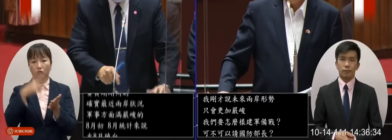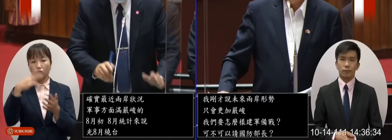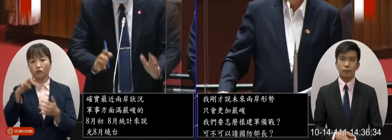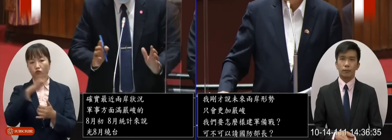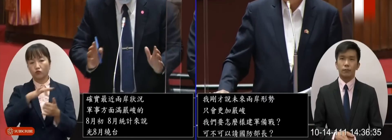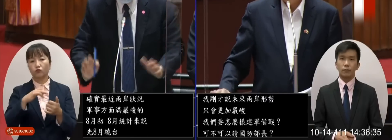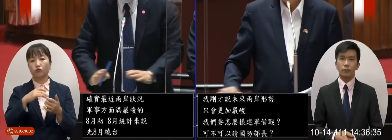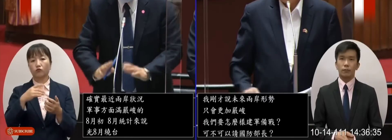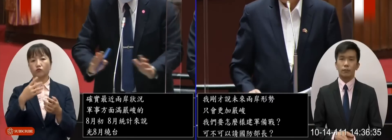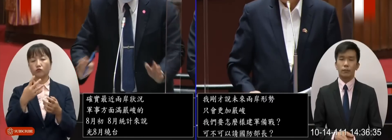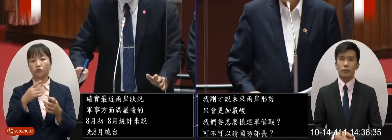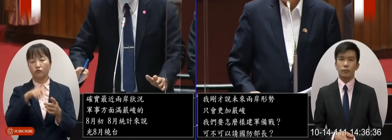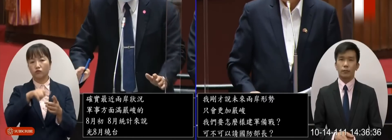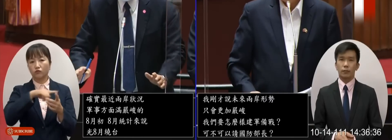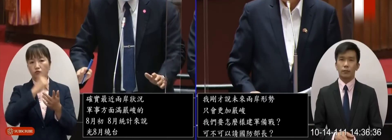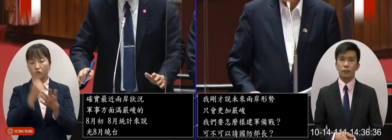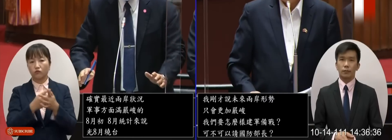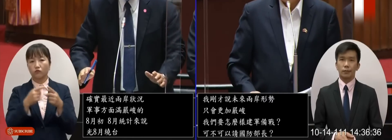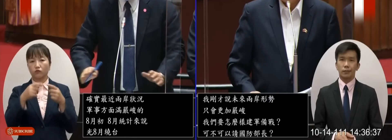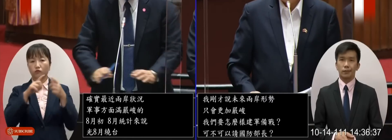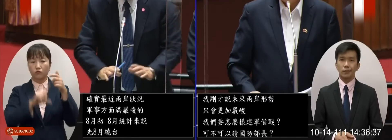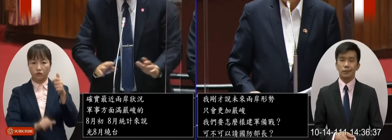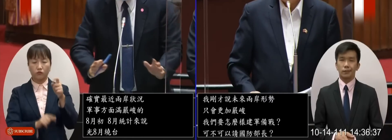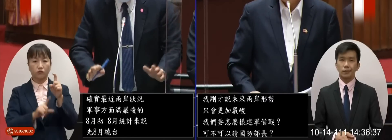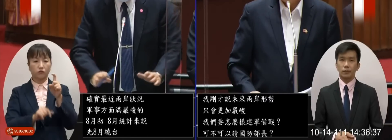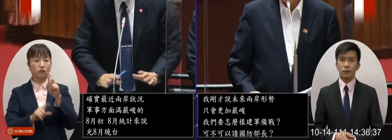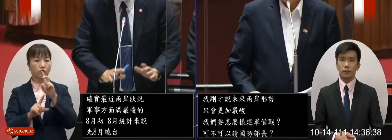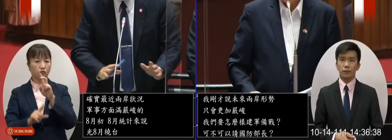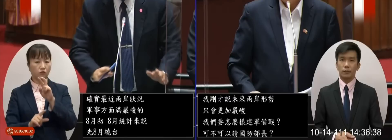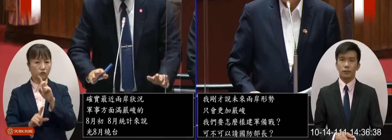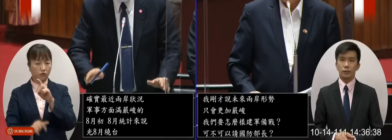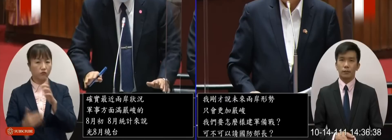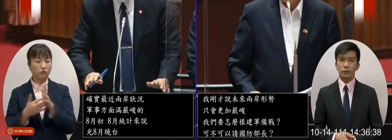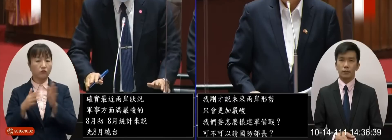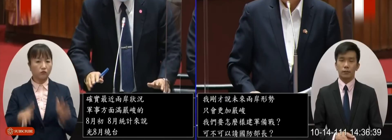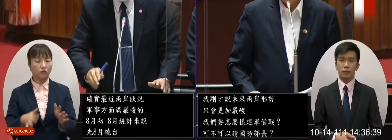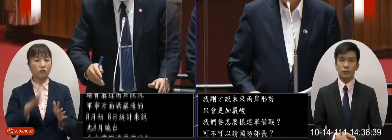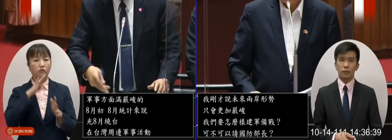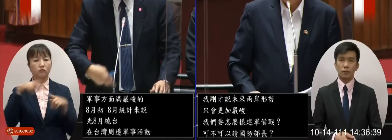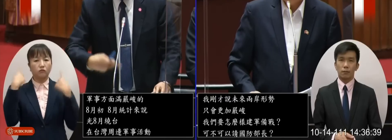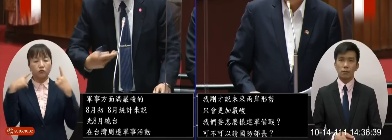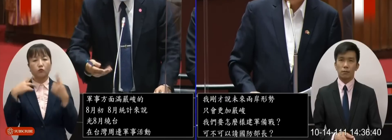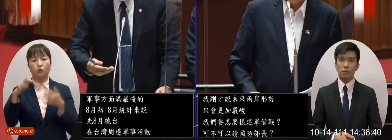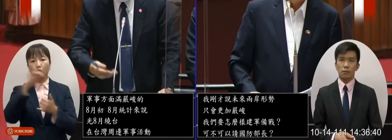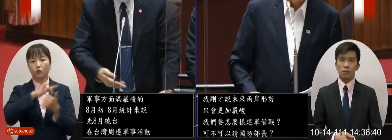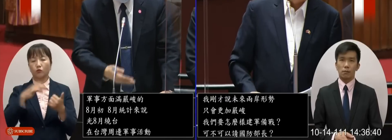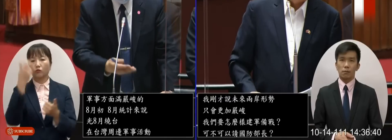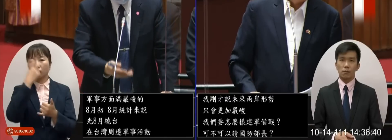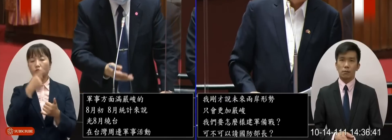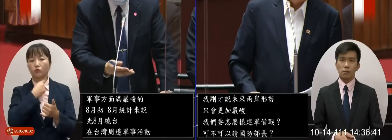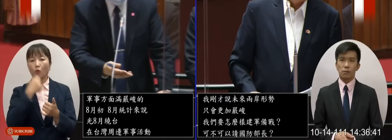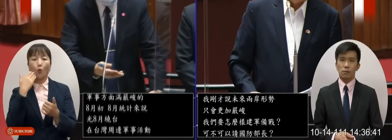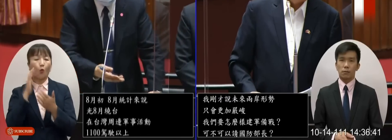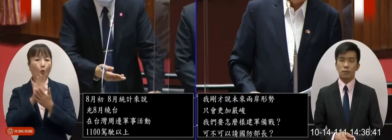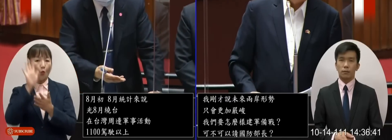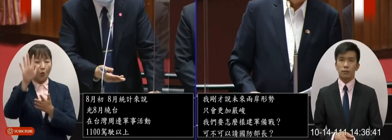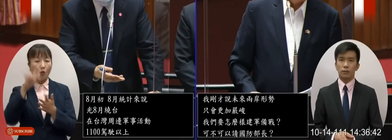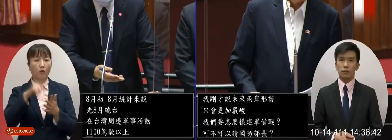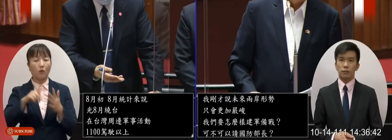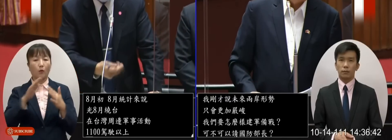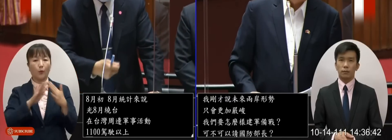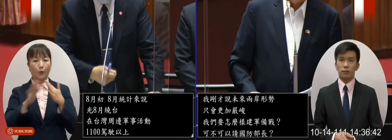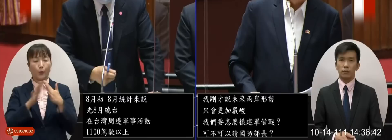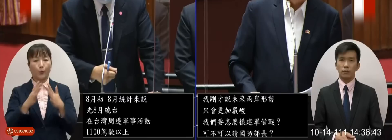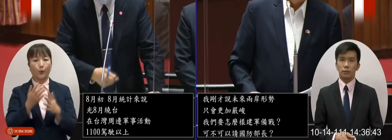200多架次。但我们从这整体来看的话，他像目前已经把这当一个常态，他自己也讲了，以后这个战备警